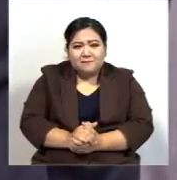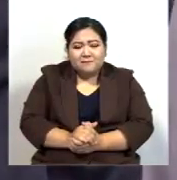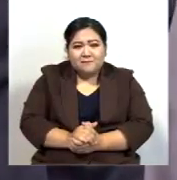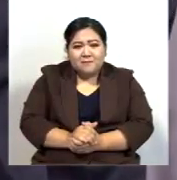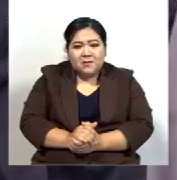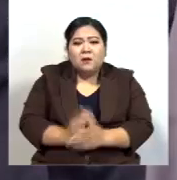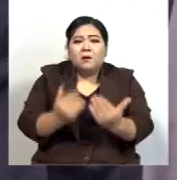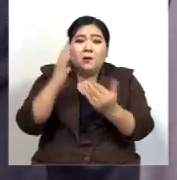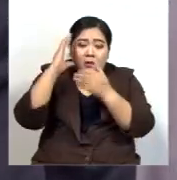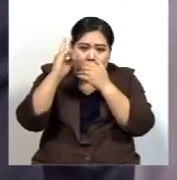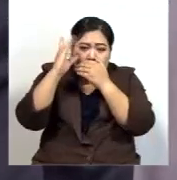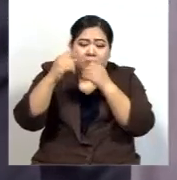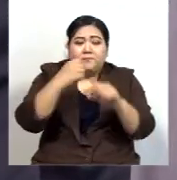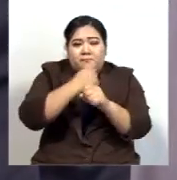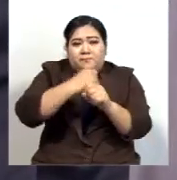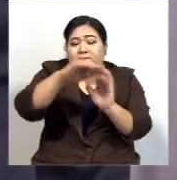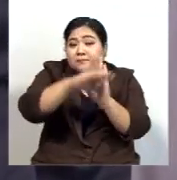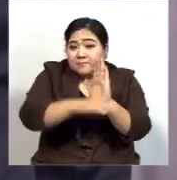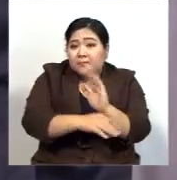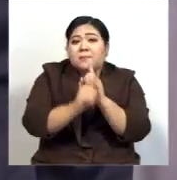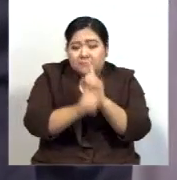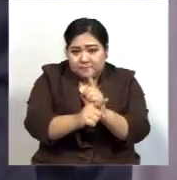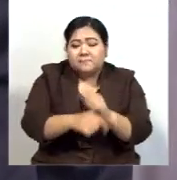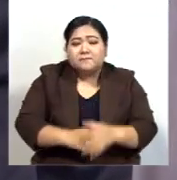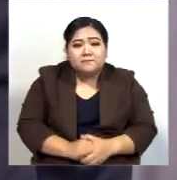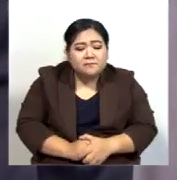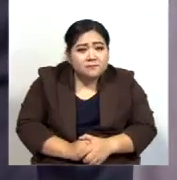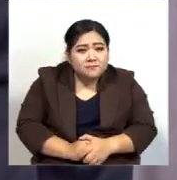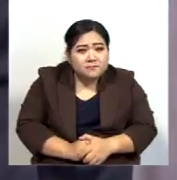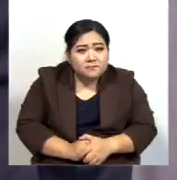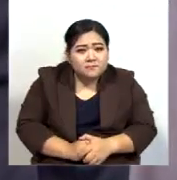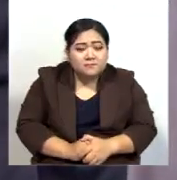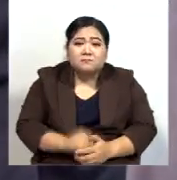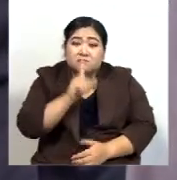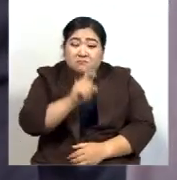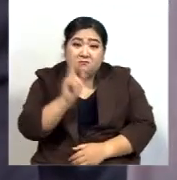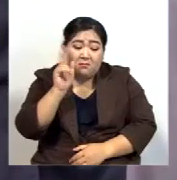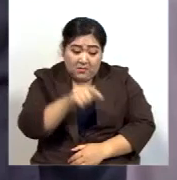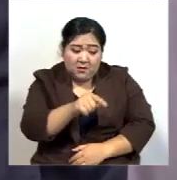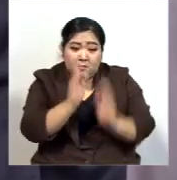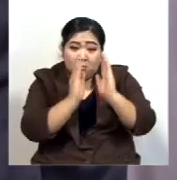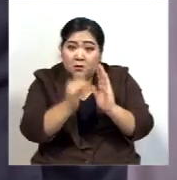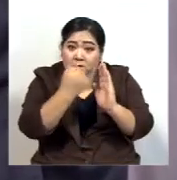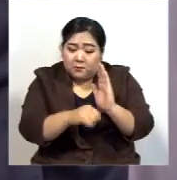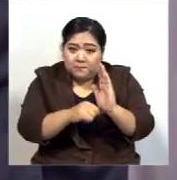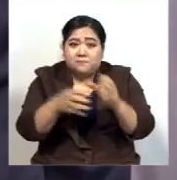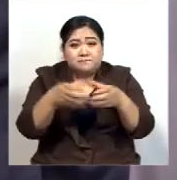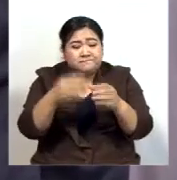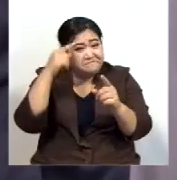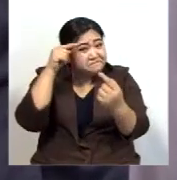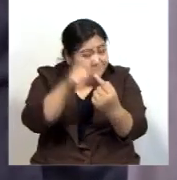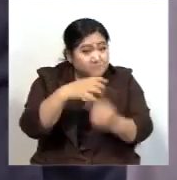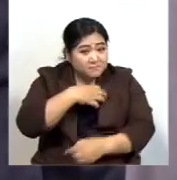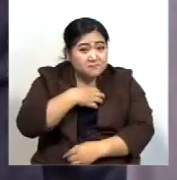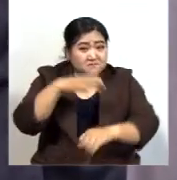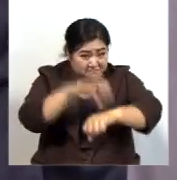ก็เดี๋ยวไปเราไปตามขั้นตอนอยู่แล้วนะครับ ท่านคะอย่างคนร้ายเนี่ยคือกลุ่มคนเป้าหมายที่เราได้ติดตามตั้งแต่ต้นไหมคะ ถูกต้